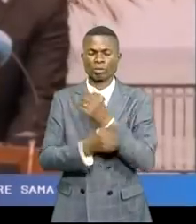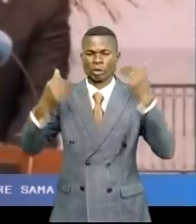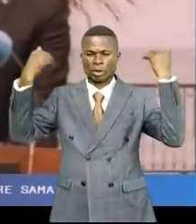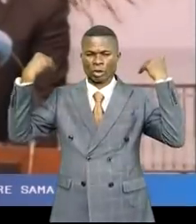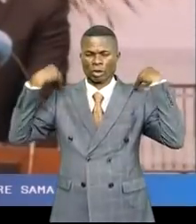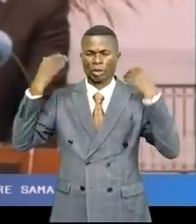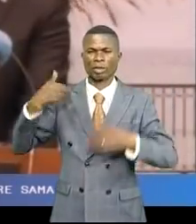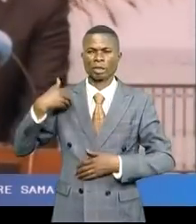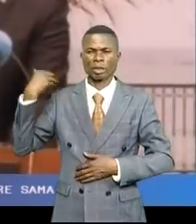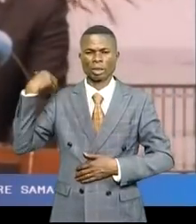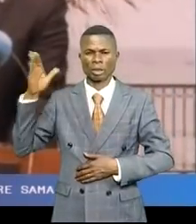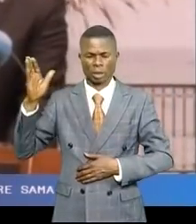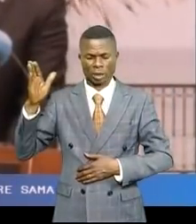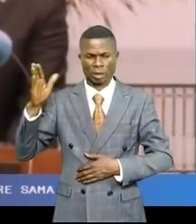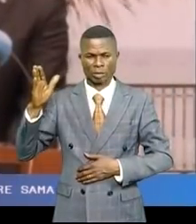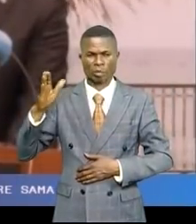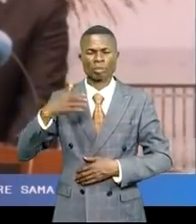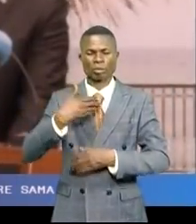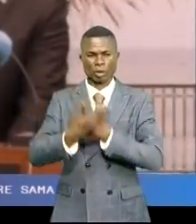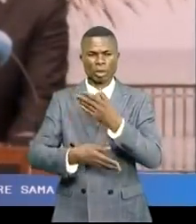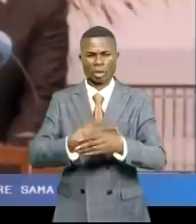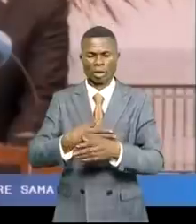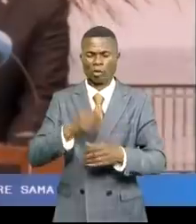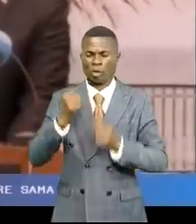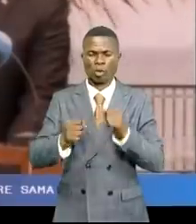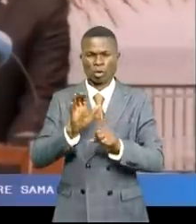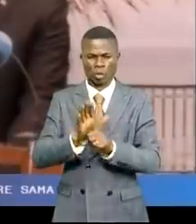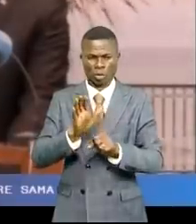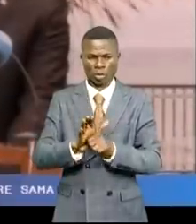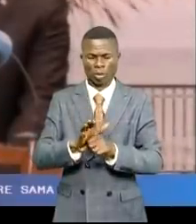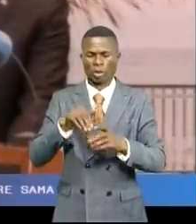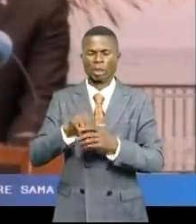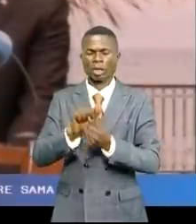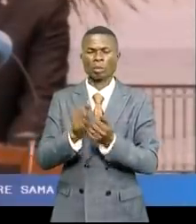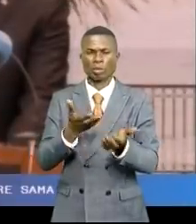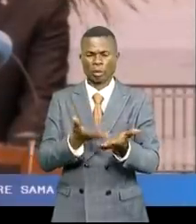l'État, qui n'a ménagé aucun effort tout au long de la crise,